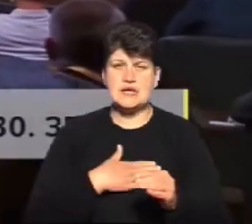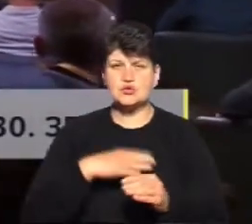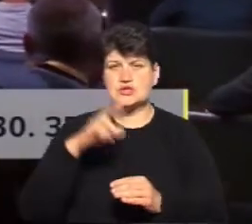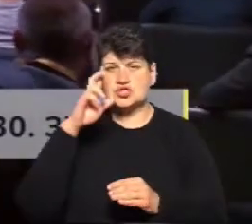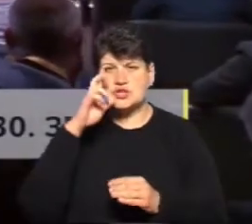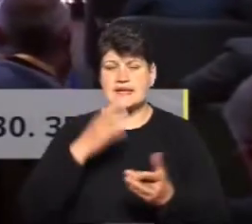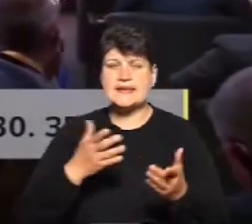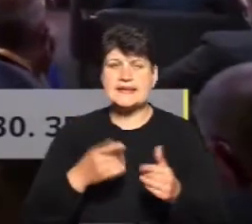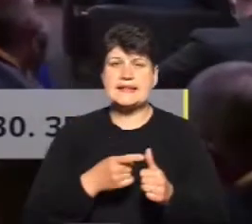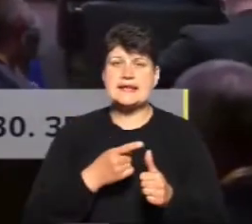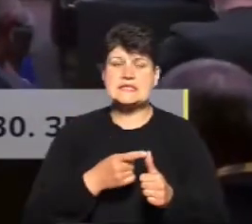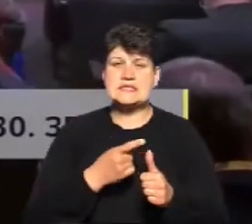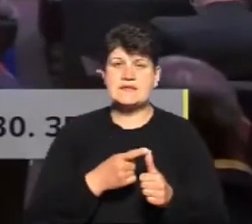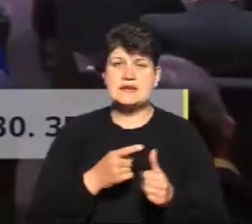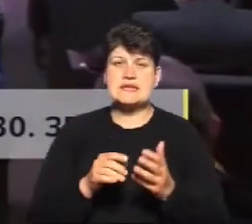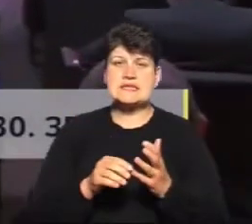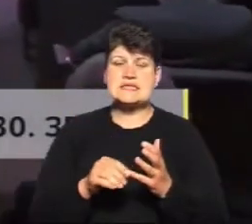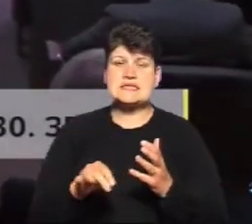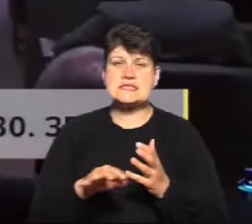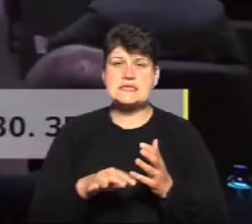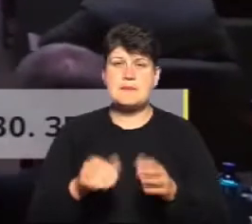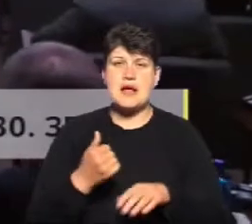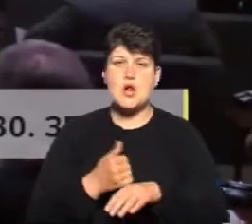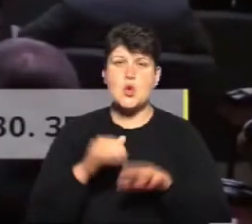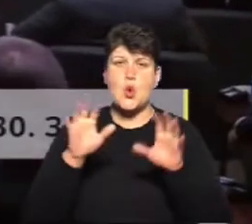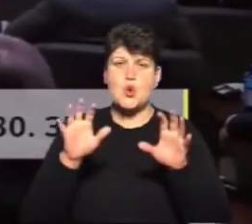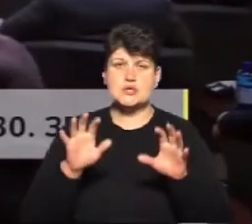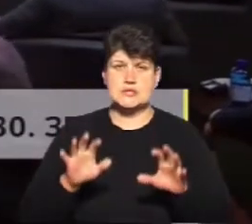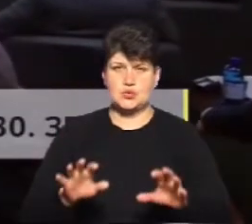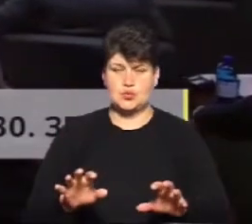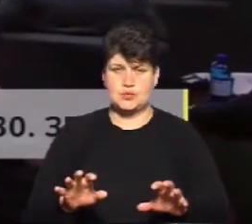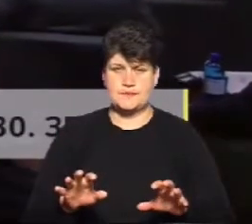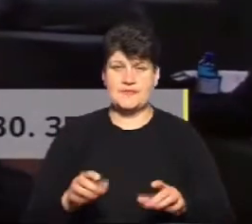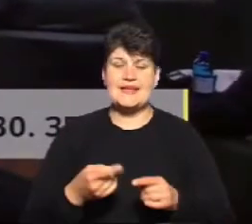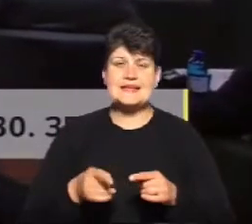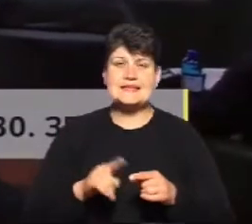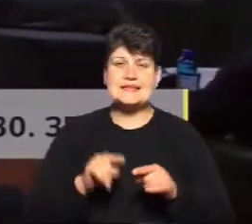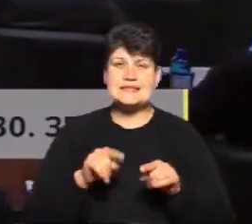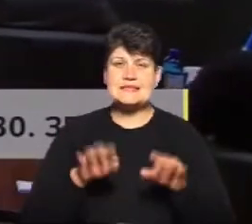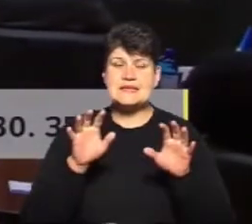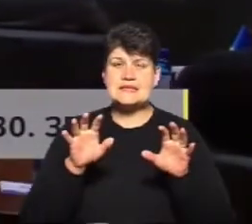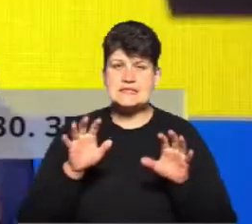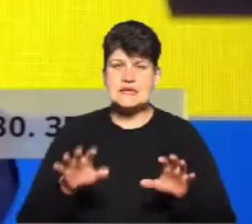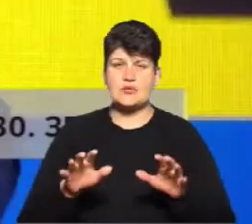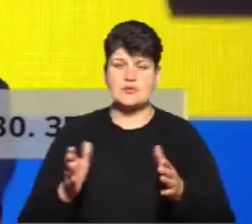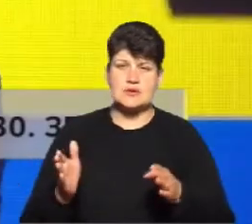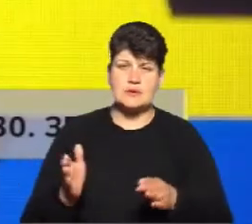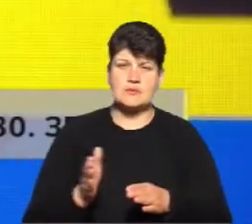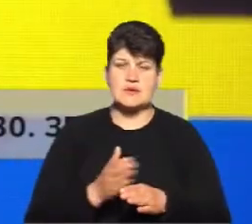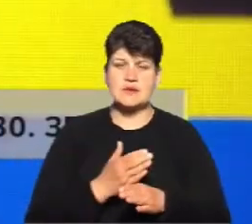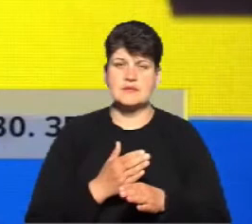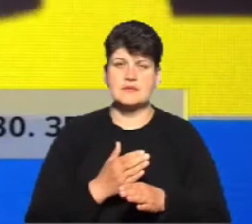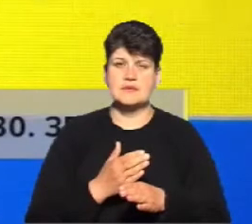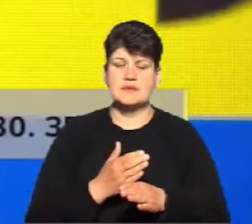називають земельною конституцією. Це закон, який прибирає у кабінетного